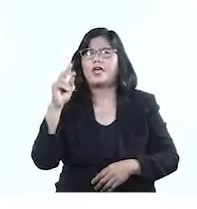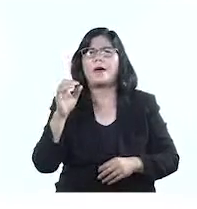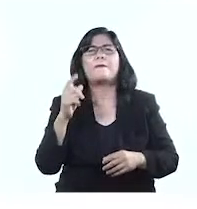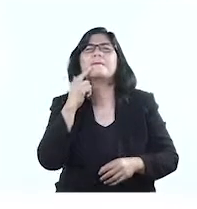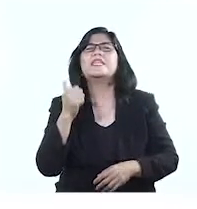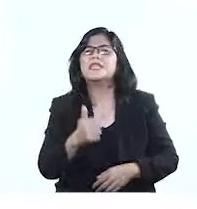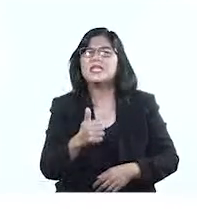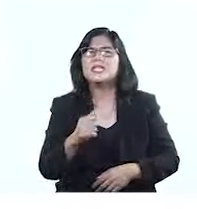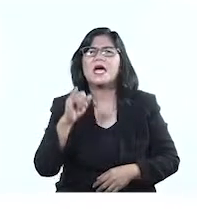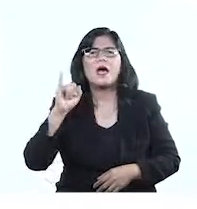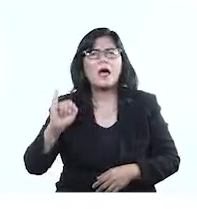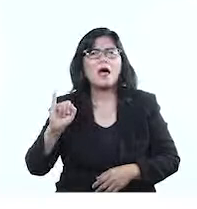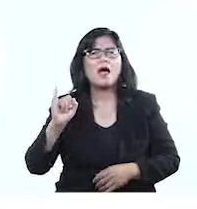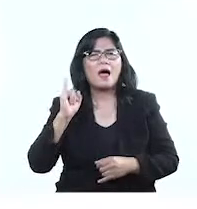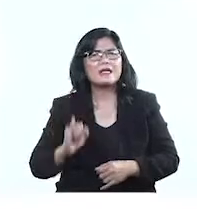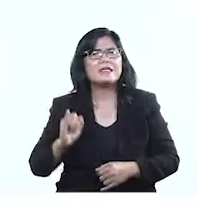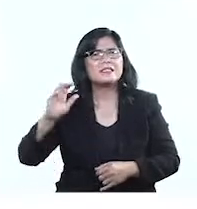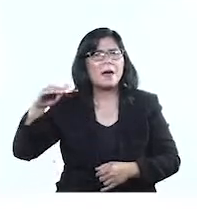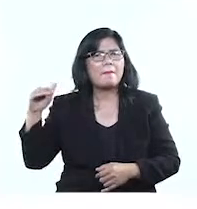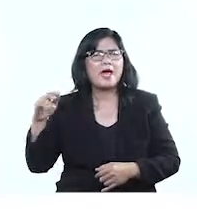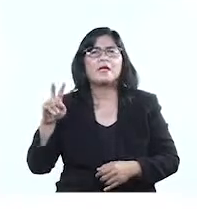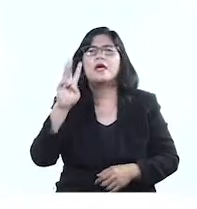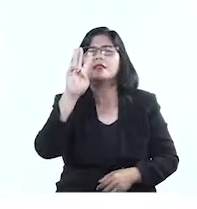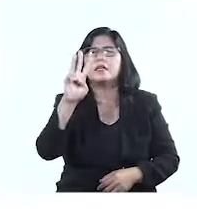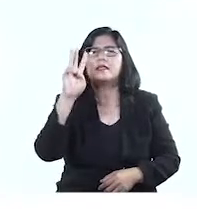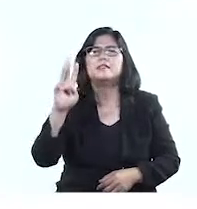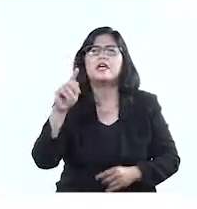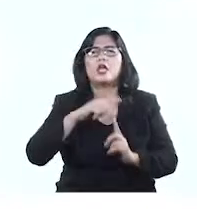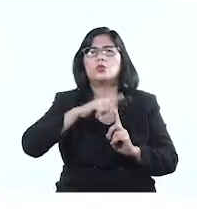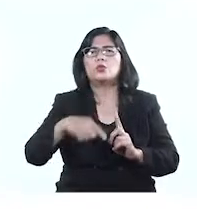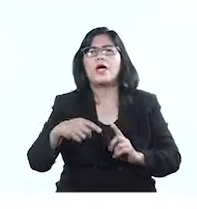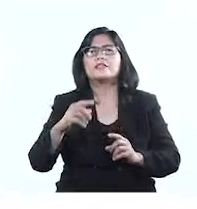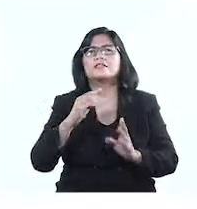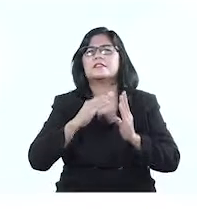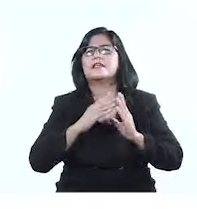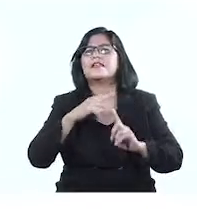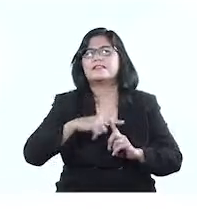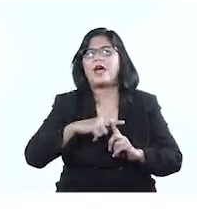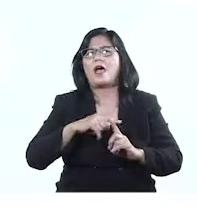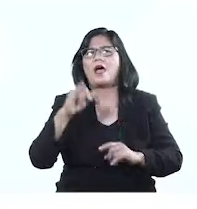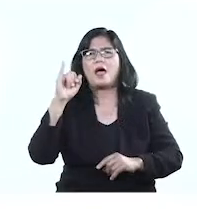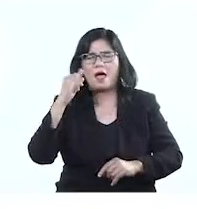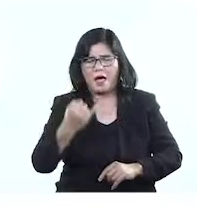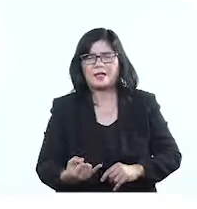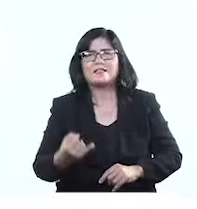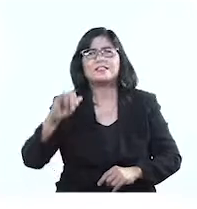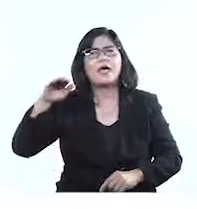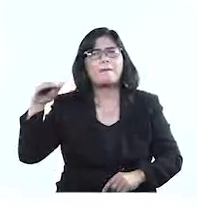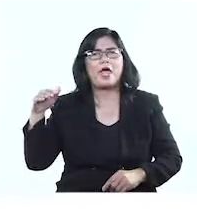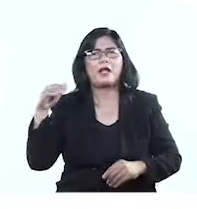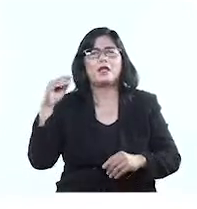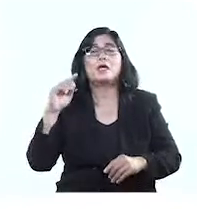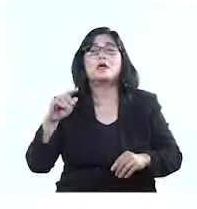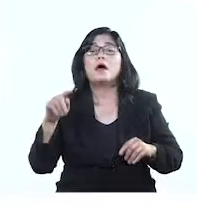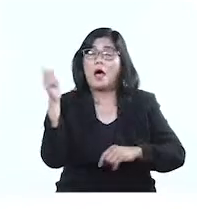lihat zaman yaitu 33 tugas gereja di akhir zaman ini dan hari ini kita masuk pada pembahasan